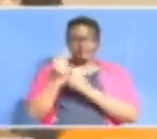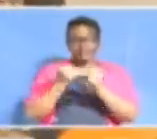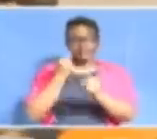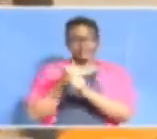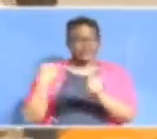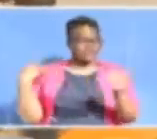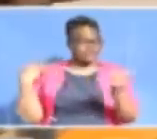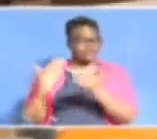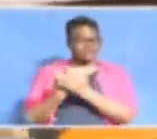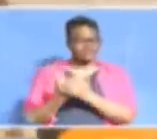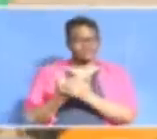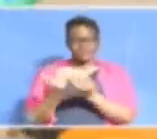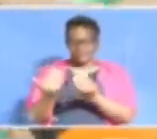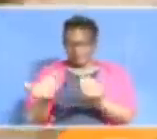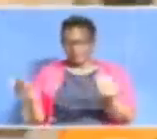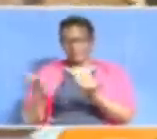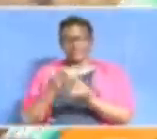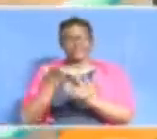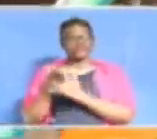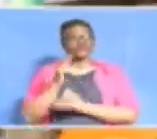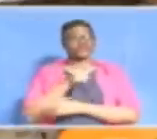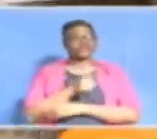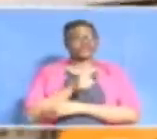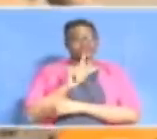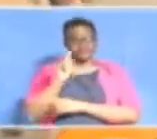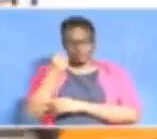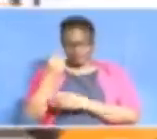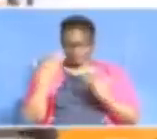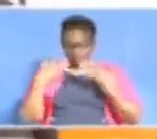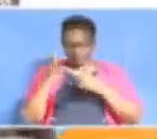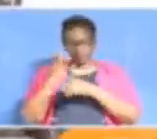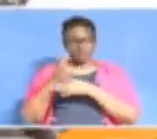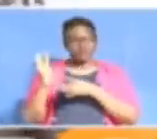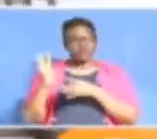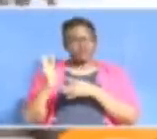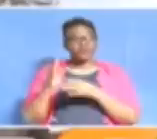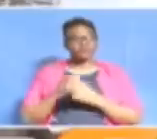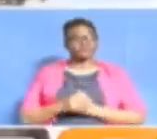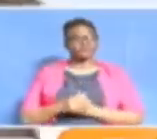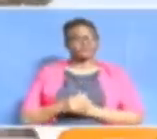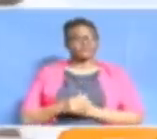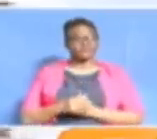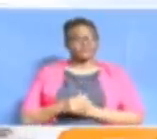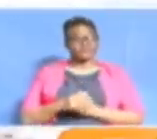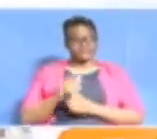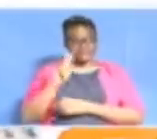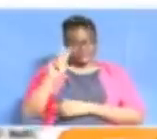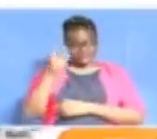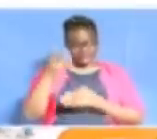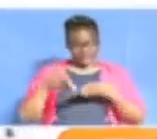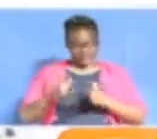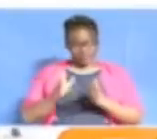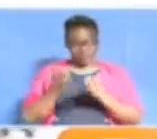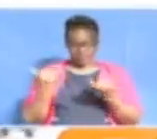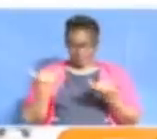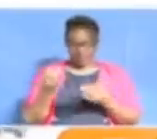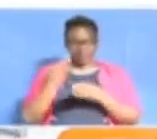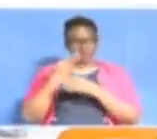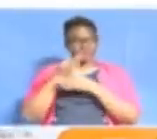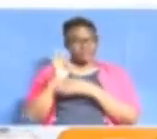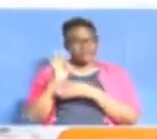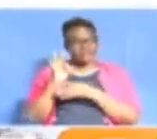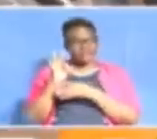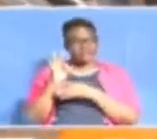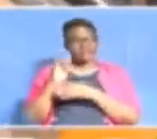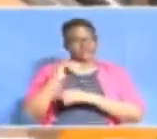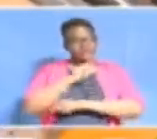Imenilelea watoto. Wa kwanza amefanya form 4. Haya twende. Wa pili ako form 3. Amelipiwa school